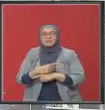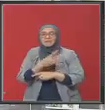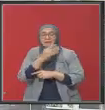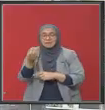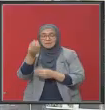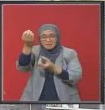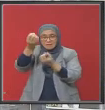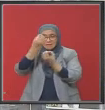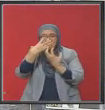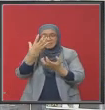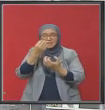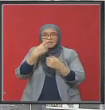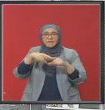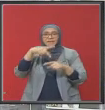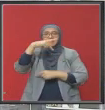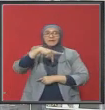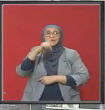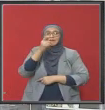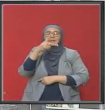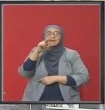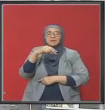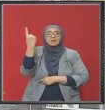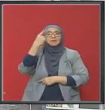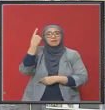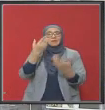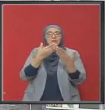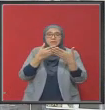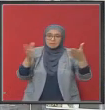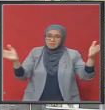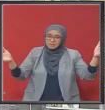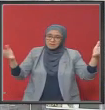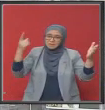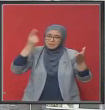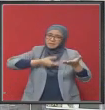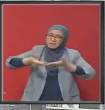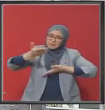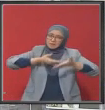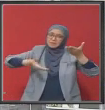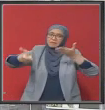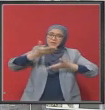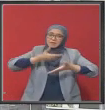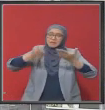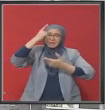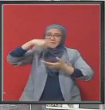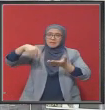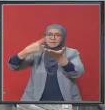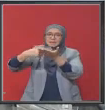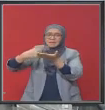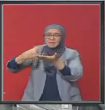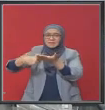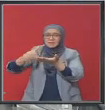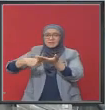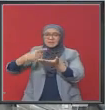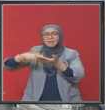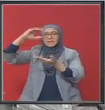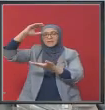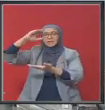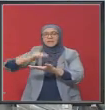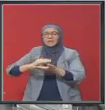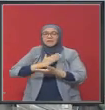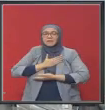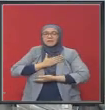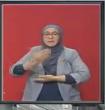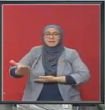juga bau titik-titik animation jas seteguk ke untuk berbincang bagi membantu mengurangkan komitmen keuangan bulanan sekali cara